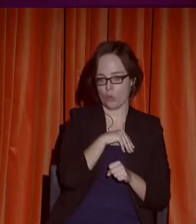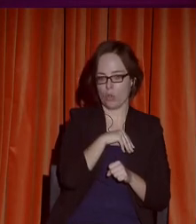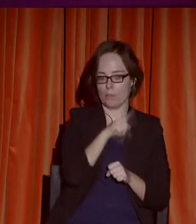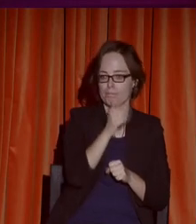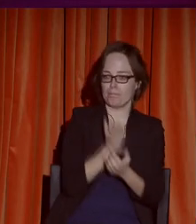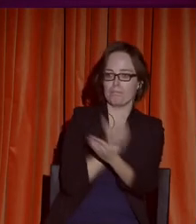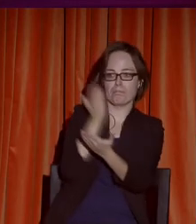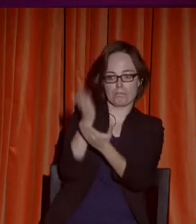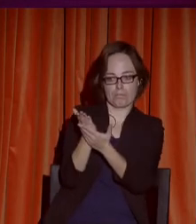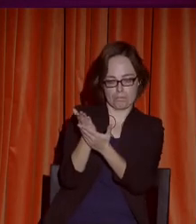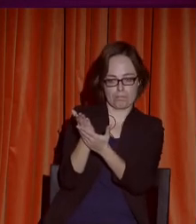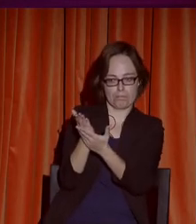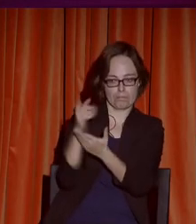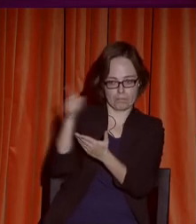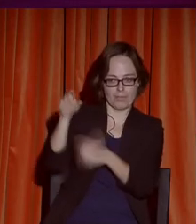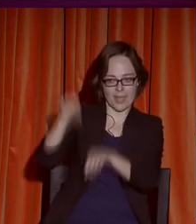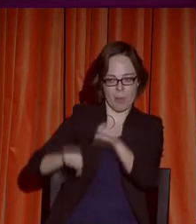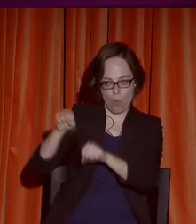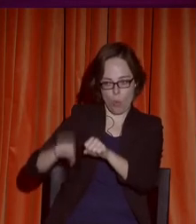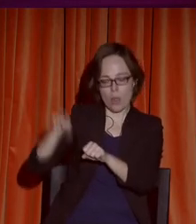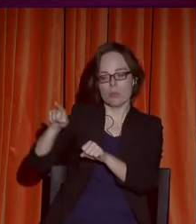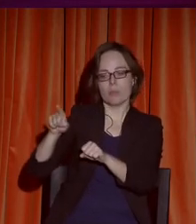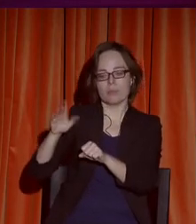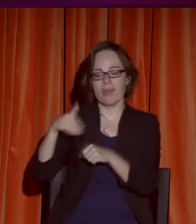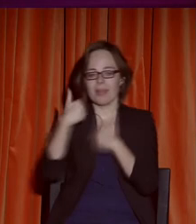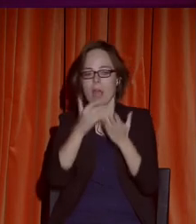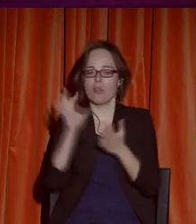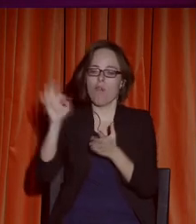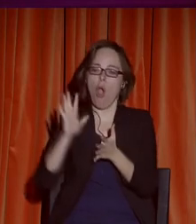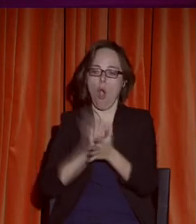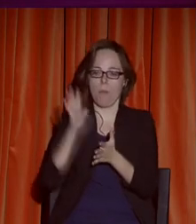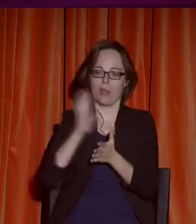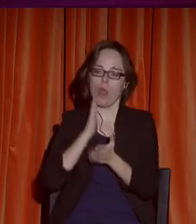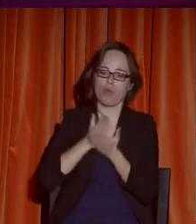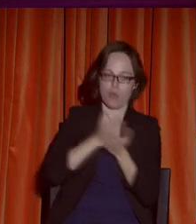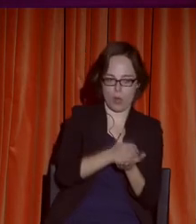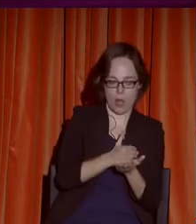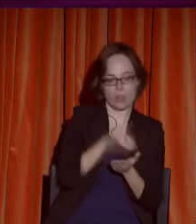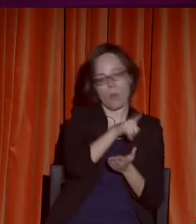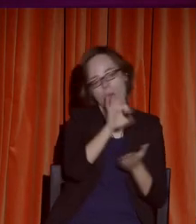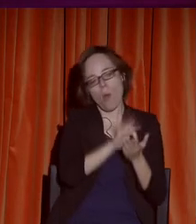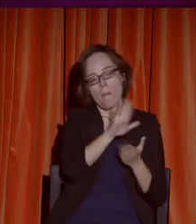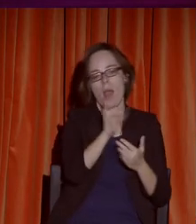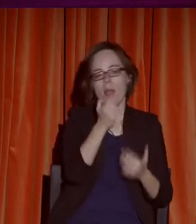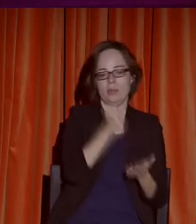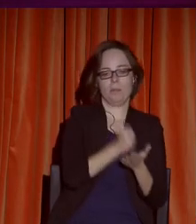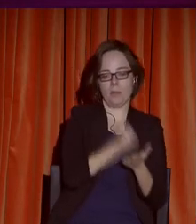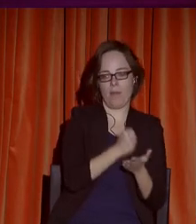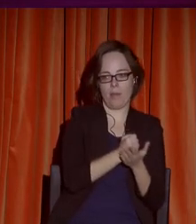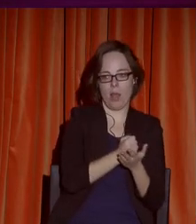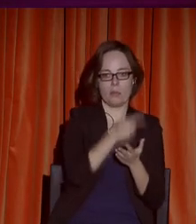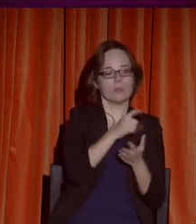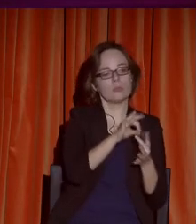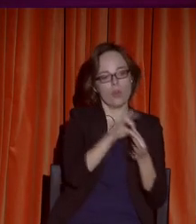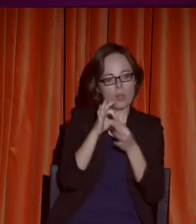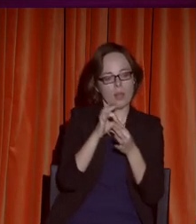wystąpić do Trybunału z wnioskiem o wydanie opinii doradczej na tle zawisłej przed nim sprawy, gdy chodzi o